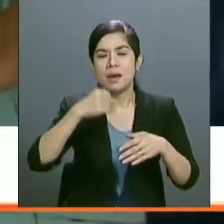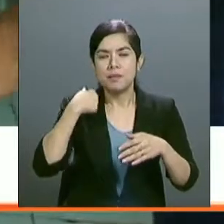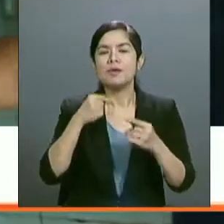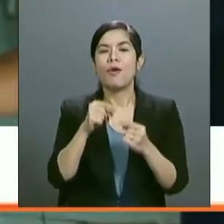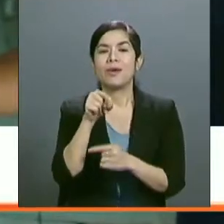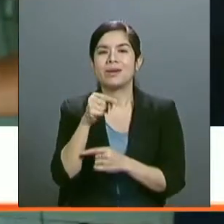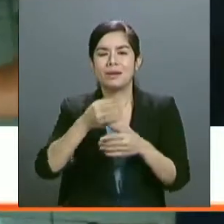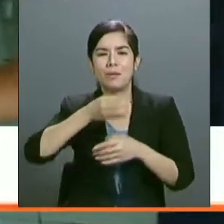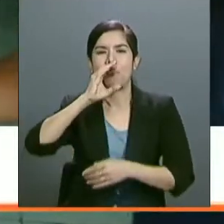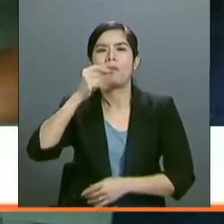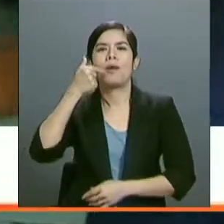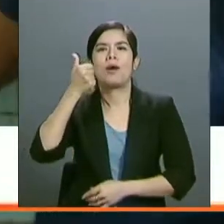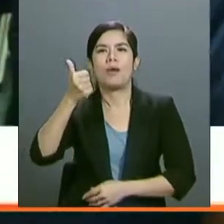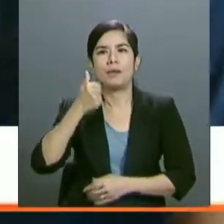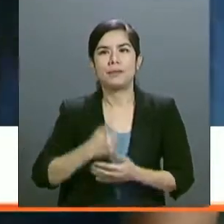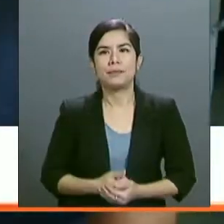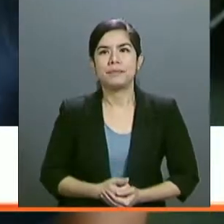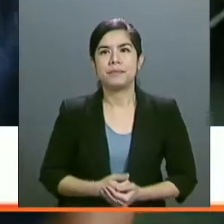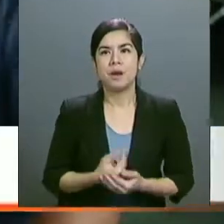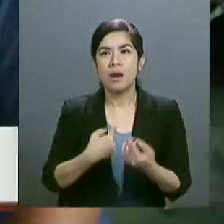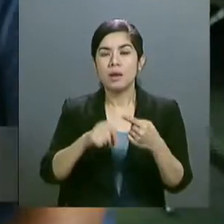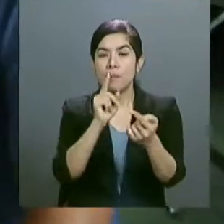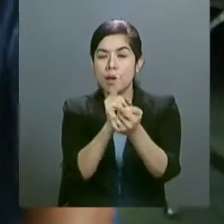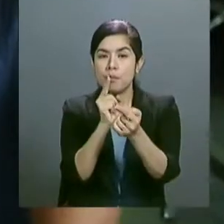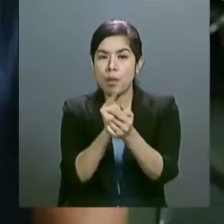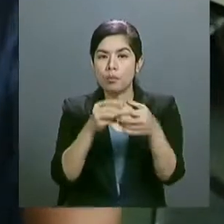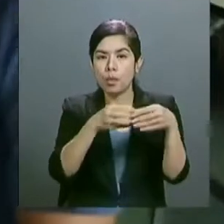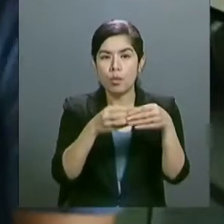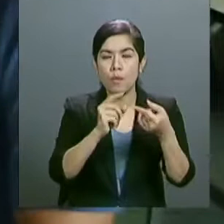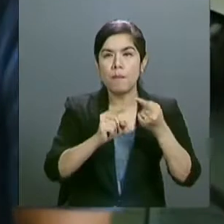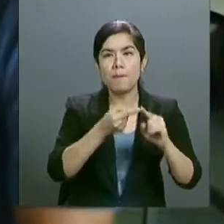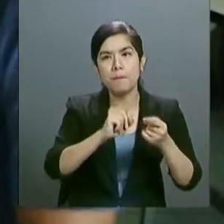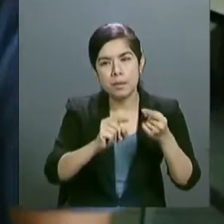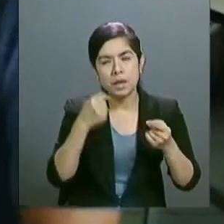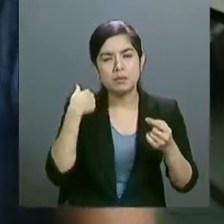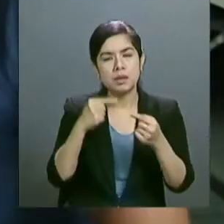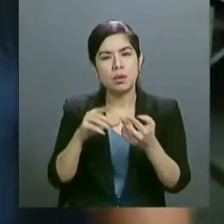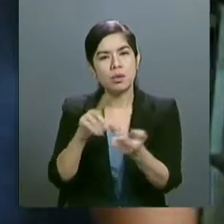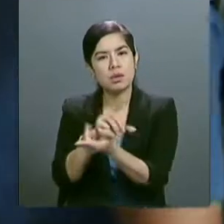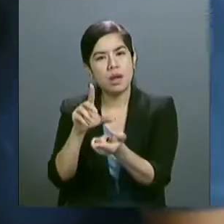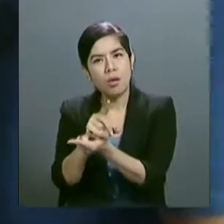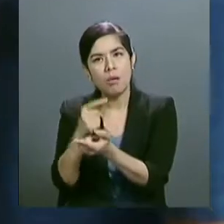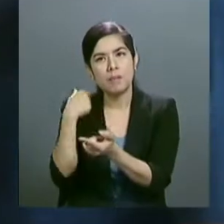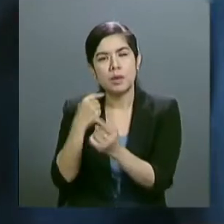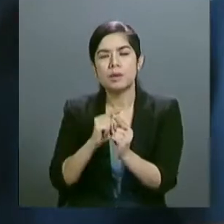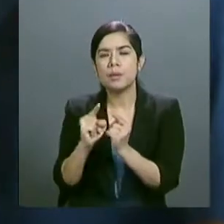แล้วได้เจอเพื่อนฝูงสังคม มีอะไรพูดคุ